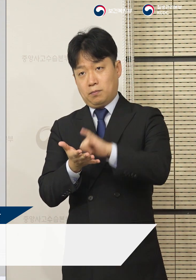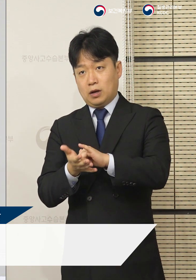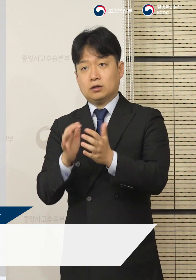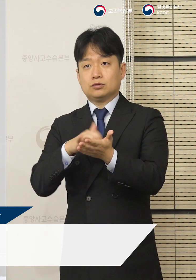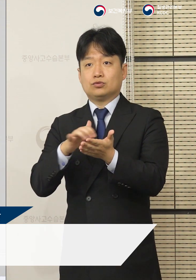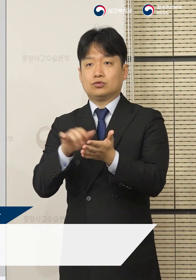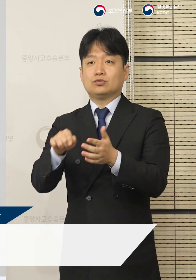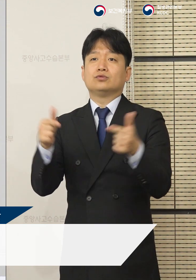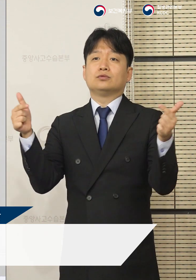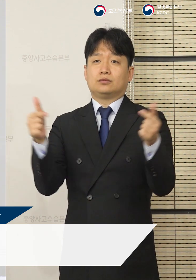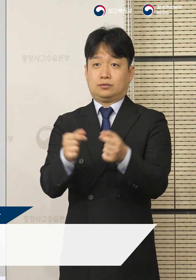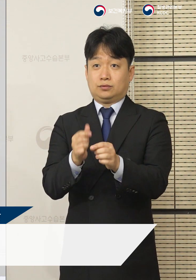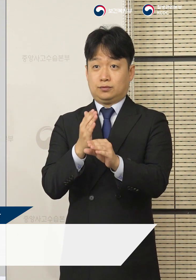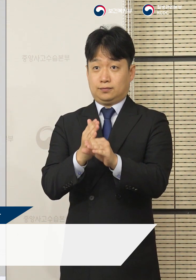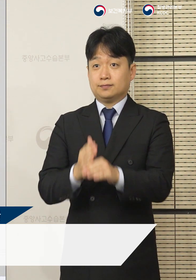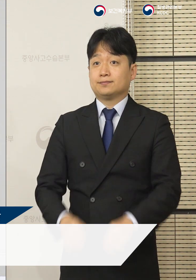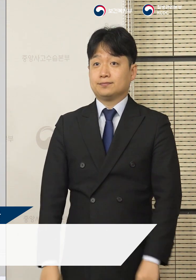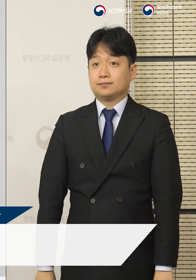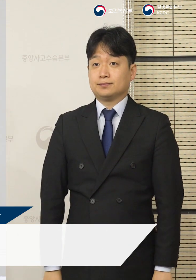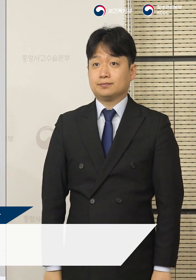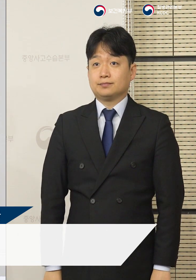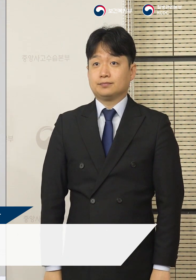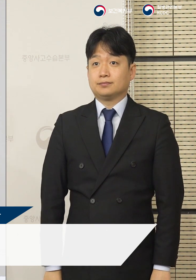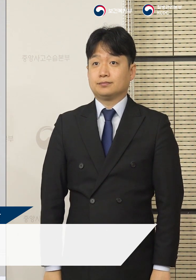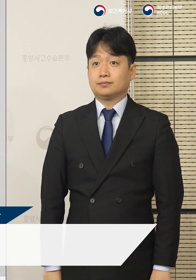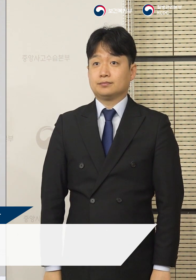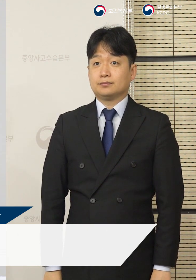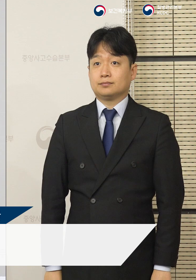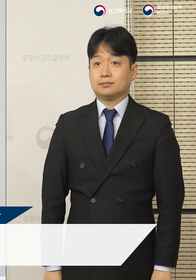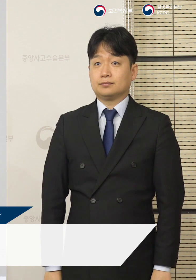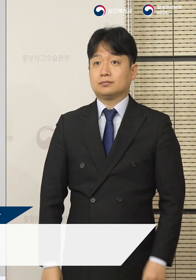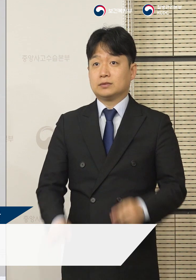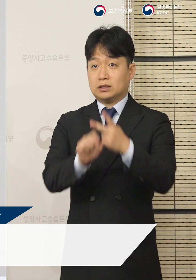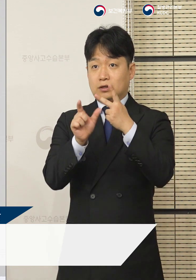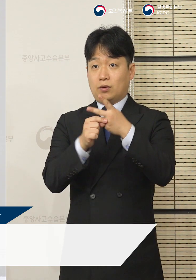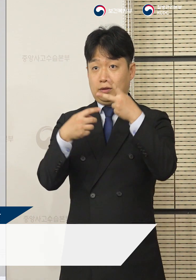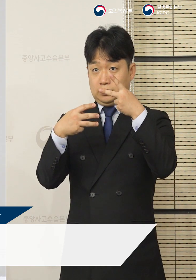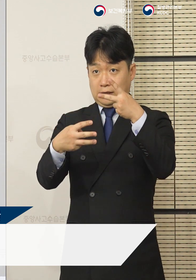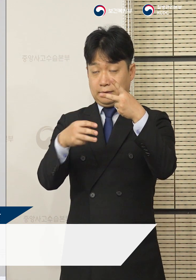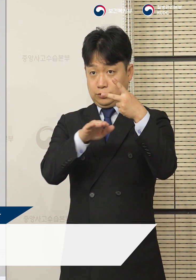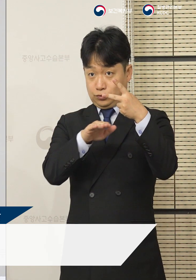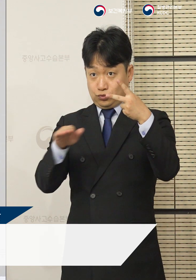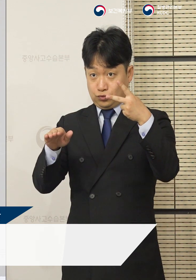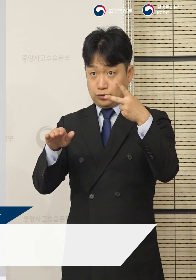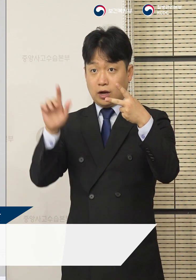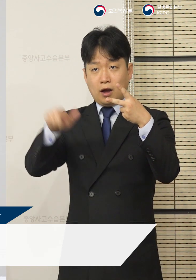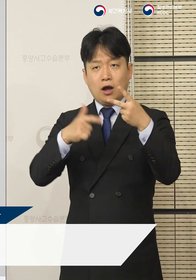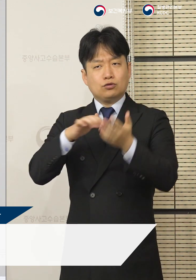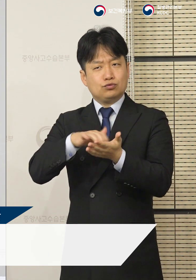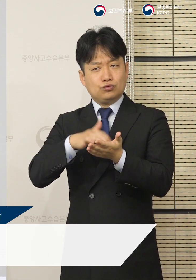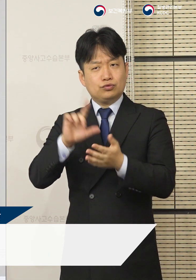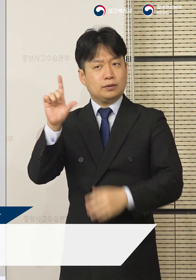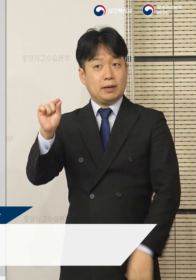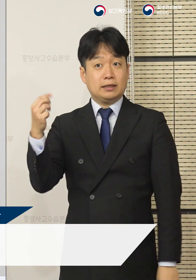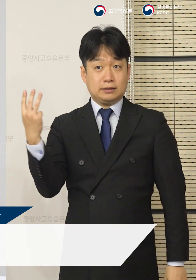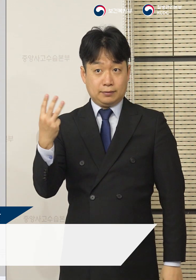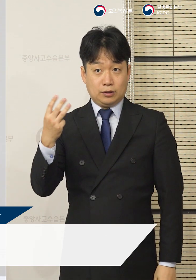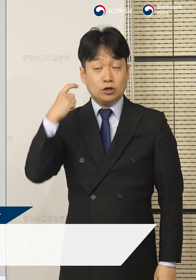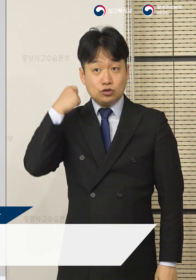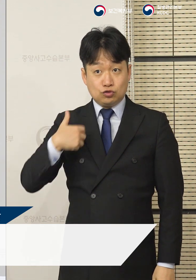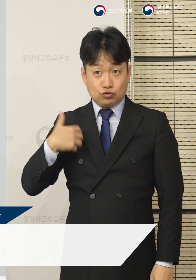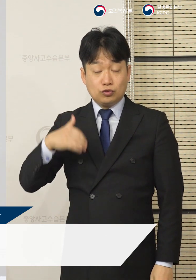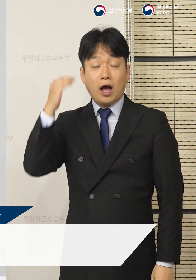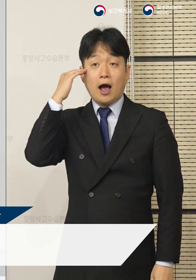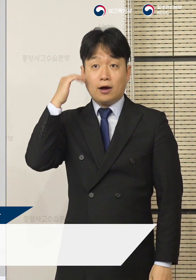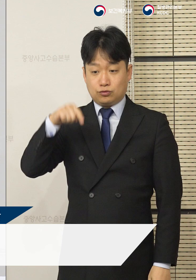입국은 계속 줄어들고 있는 상황입니다. 2월 3일을 기준으로 했을 때 하루 1만 3천